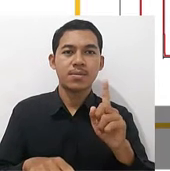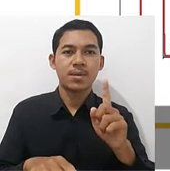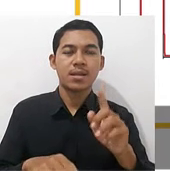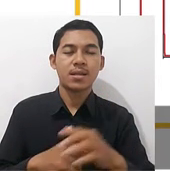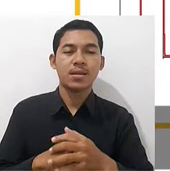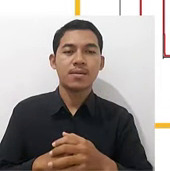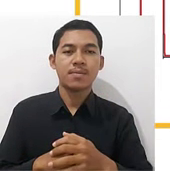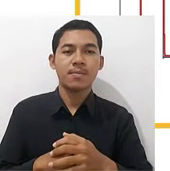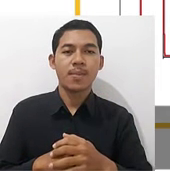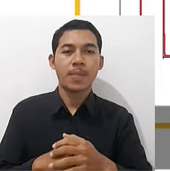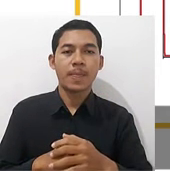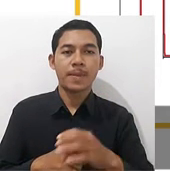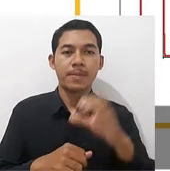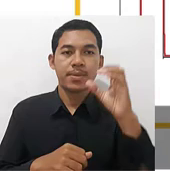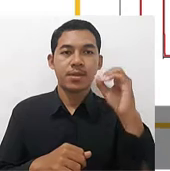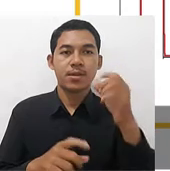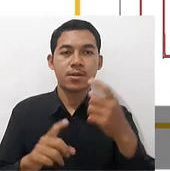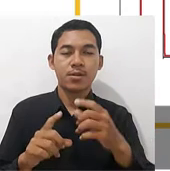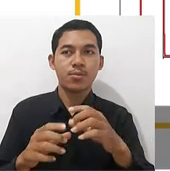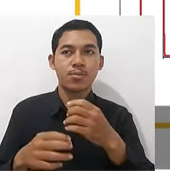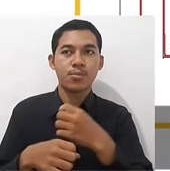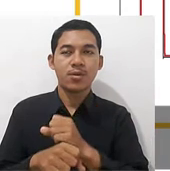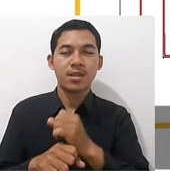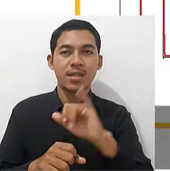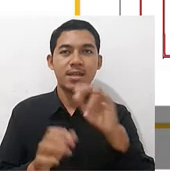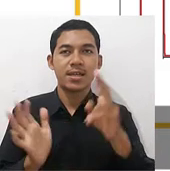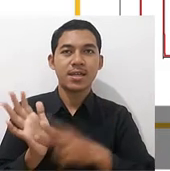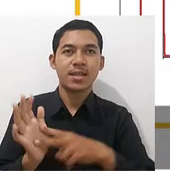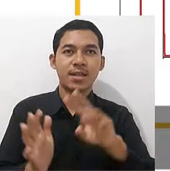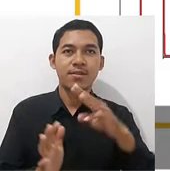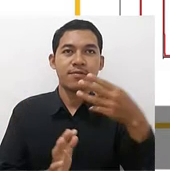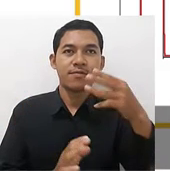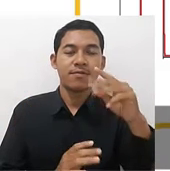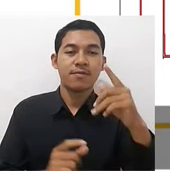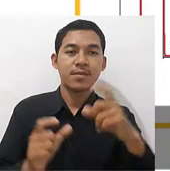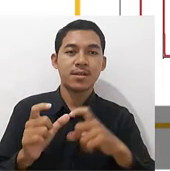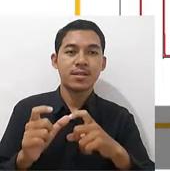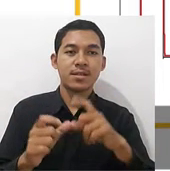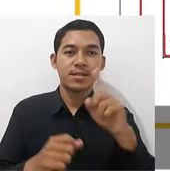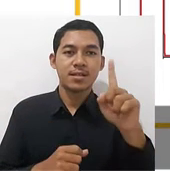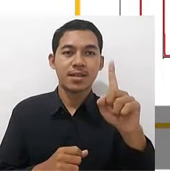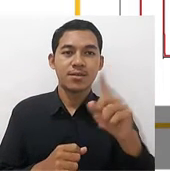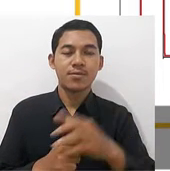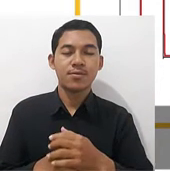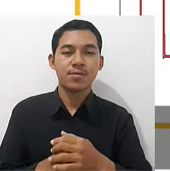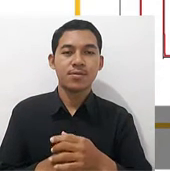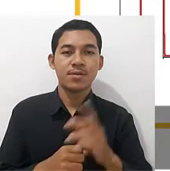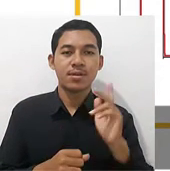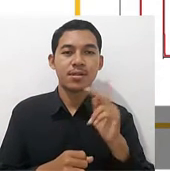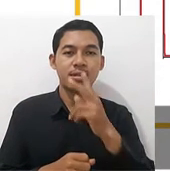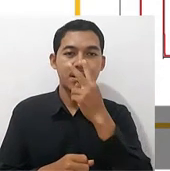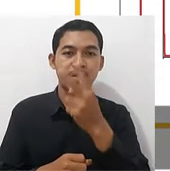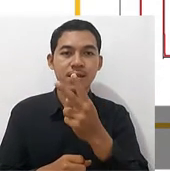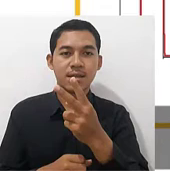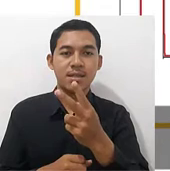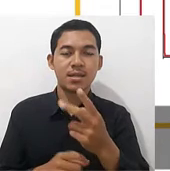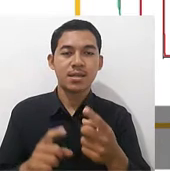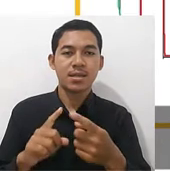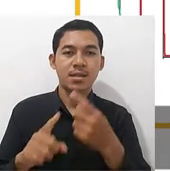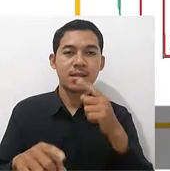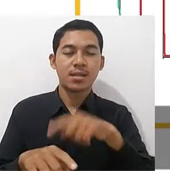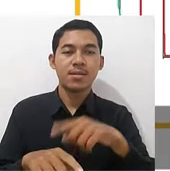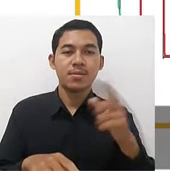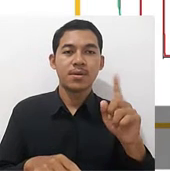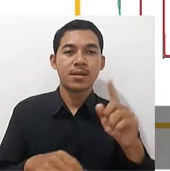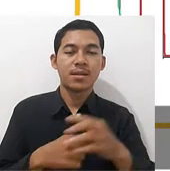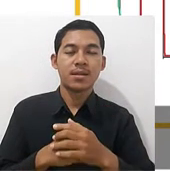Set. Nah, dari 0 diinversin jadi 1. Oke, kita lihat 1 di sini nih. Nah, terus kita lihat lagi dari mana lagi datanya? Oh, dari sini